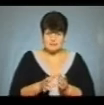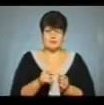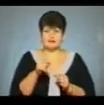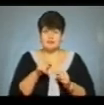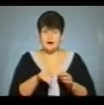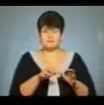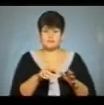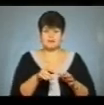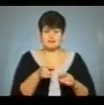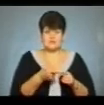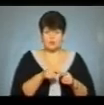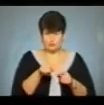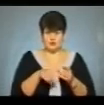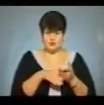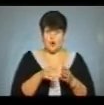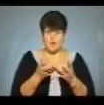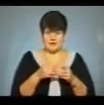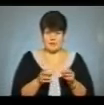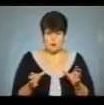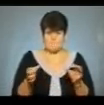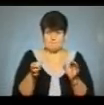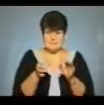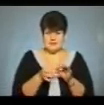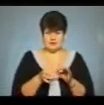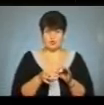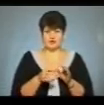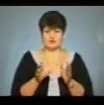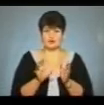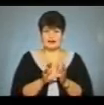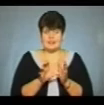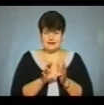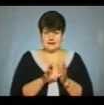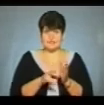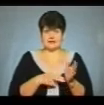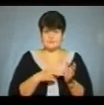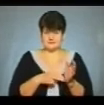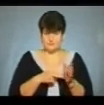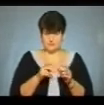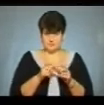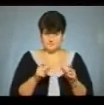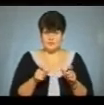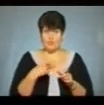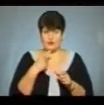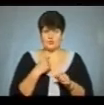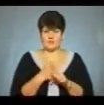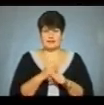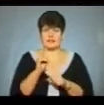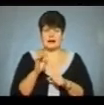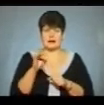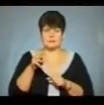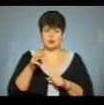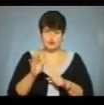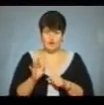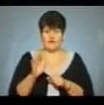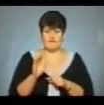з допомогою цього обладнання, яке було під'єднане до електромереж «Укрзалізниці», видобували криптовалюти. Мар'яна Крупа каже, це робили працівники